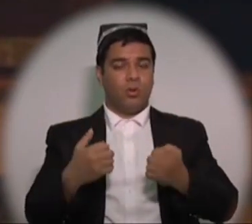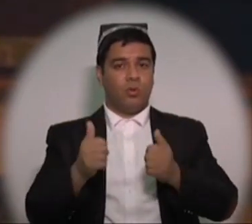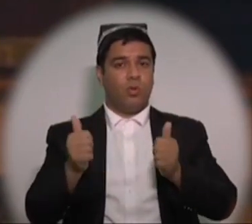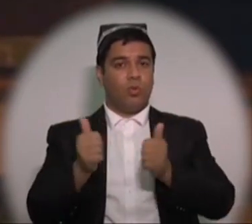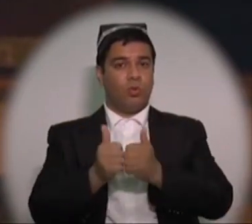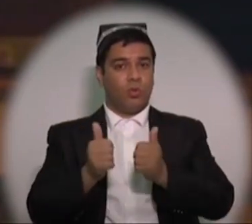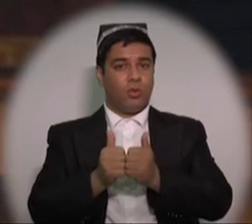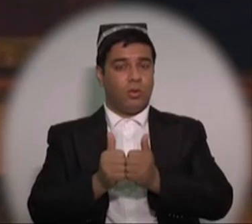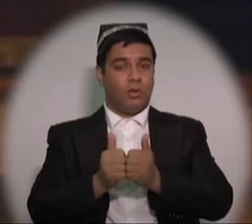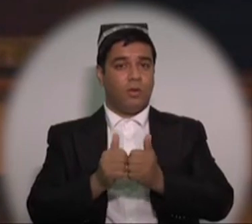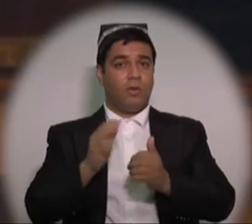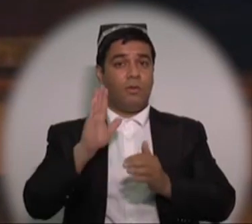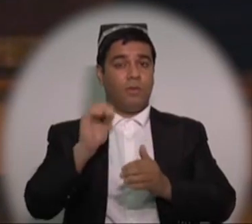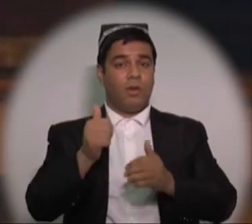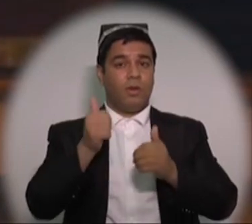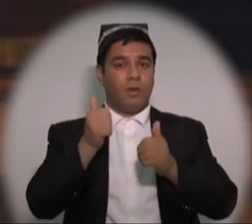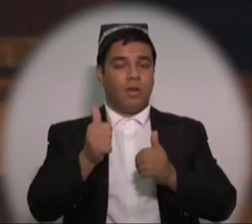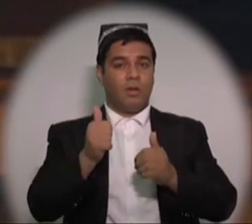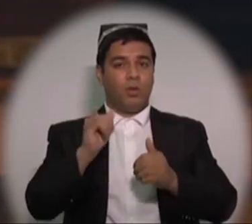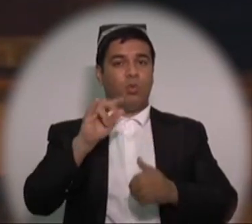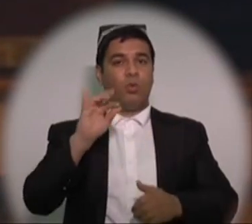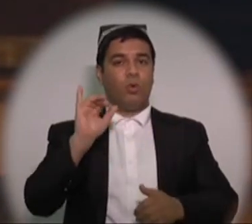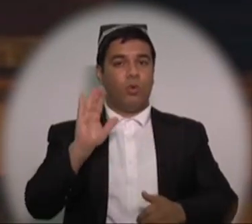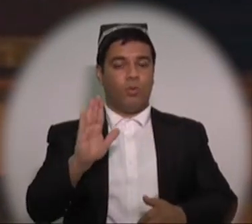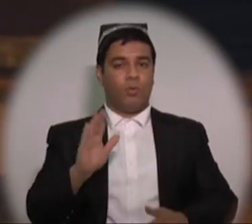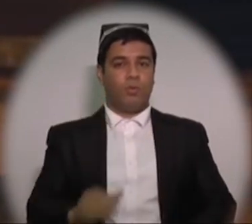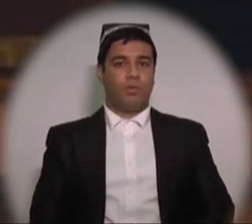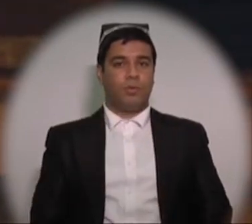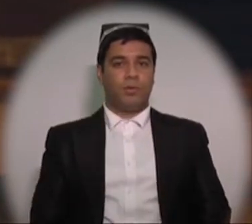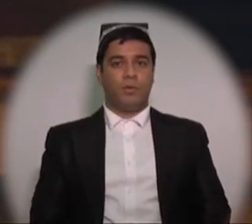qo'shini va yaxshi ulov markab.